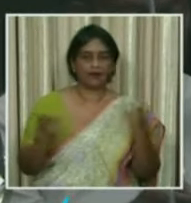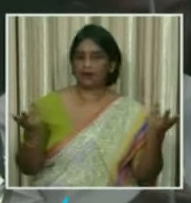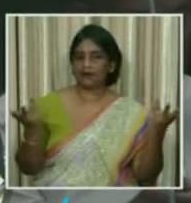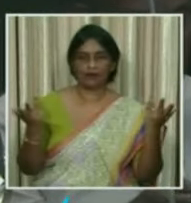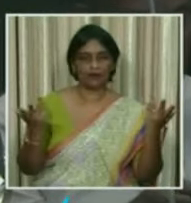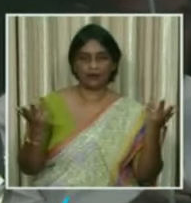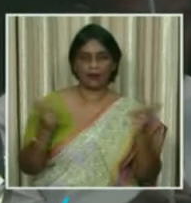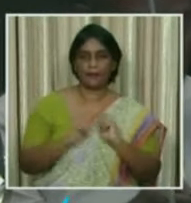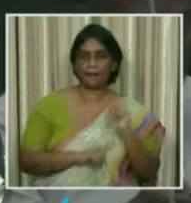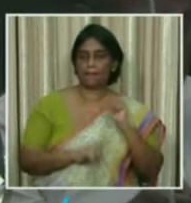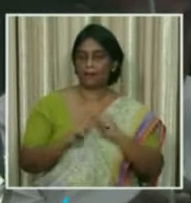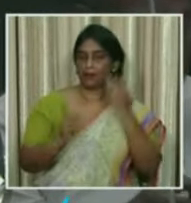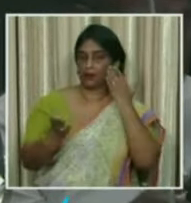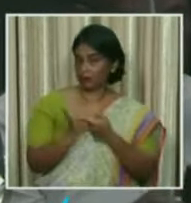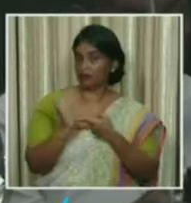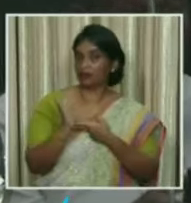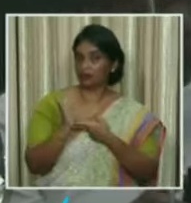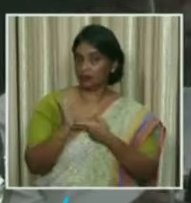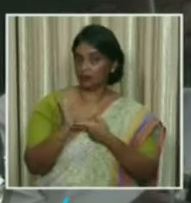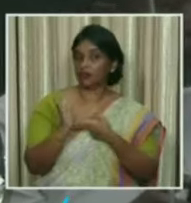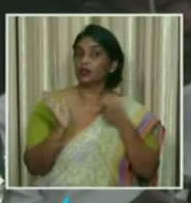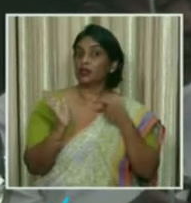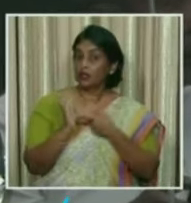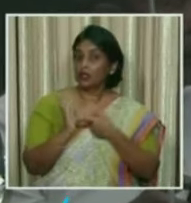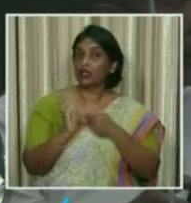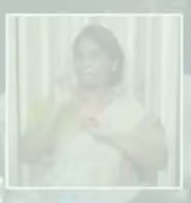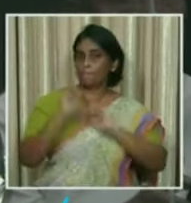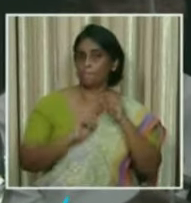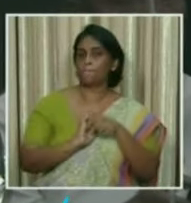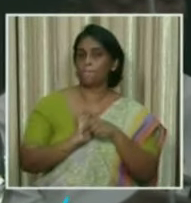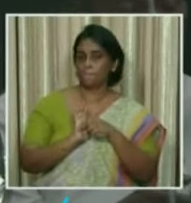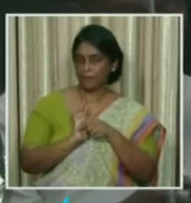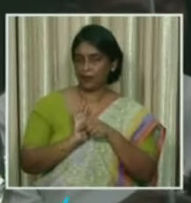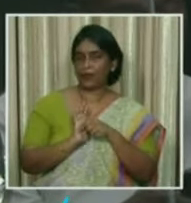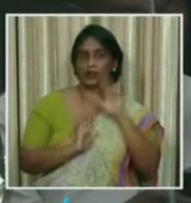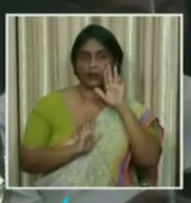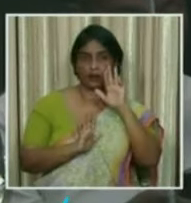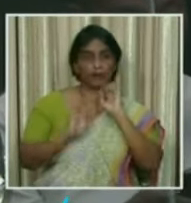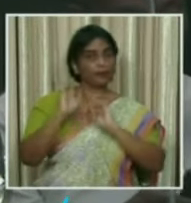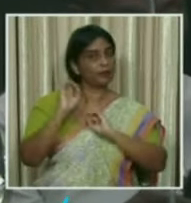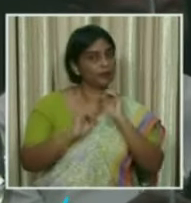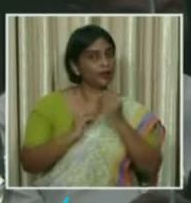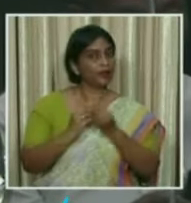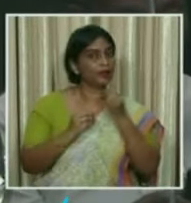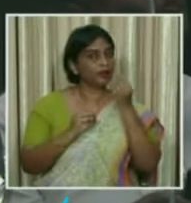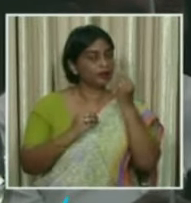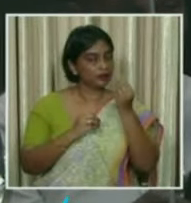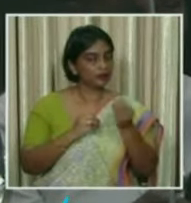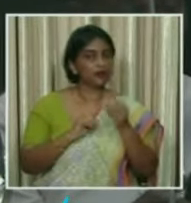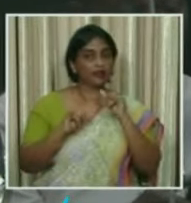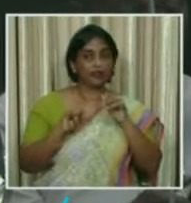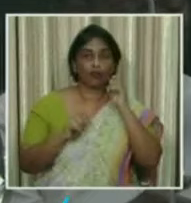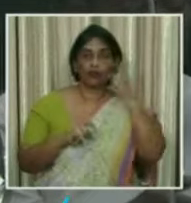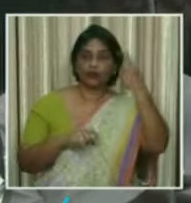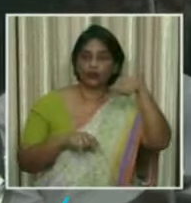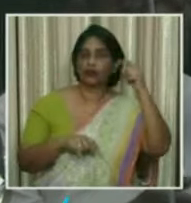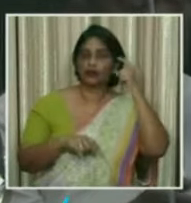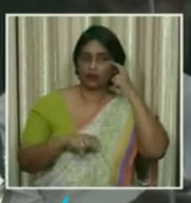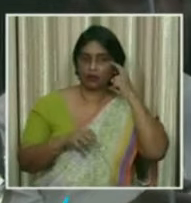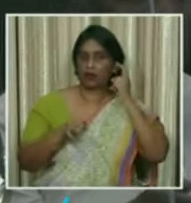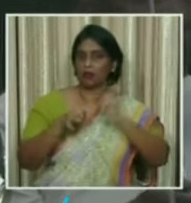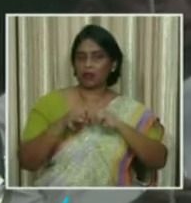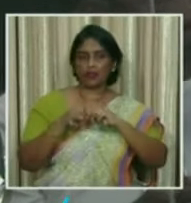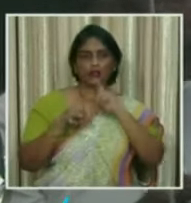අපිට පාර්ලිමේන්තුවේ ඉදිරිපත් කරපු යෝජනාවේ. එතන තියෙන්නේ 9%යි. ඒ 9% දෙනවා කියලා දැන් මිනිස්සු හිතන්නේ. දැන් අපේ ප්‍රශ්න අහපු